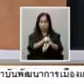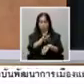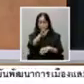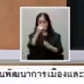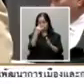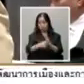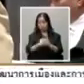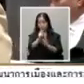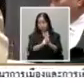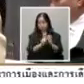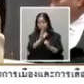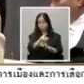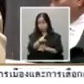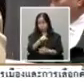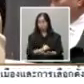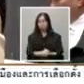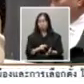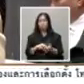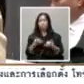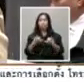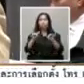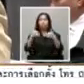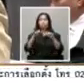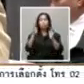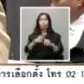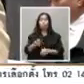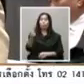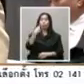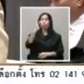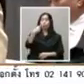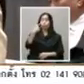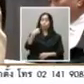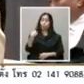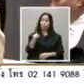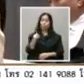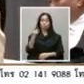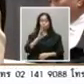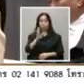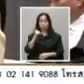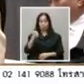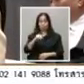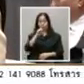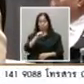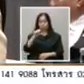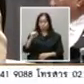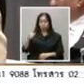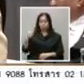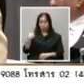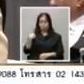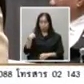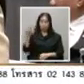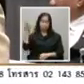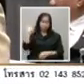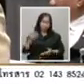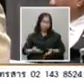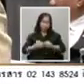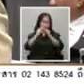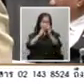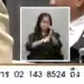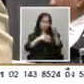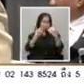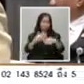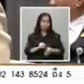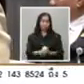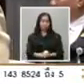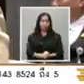ที่9นะครับปล่อยให้มีคนมาข่มขู่ท่านประธานซึ่งสภาผู้แทนราษฎรมีมาตั้งแต่สมัยไหนตอน